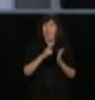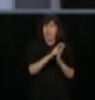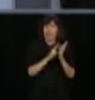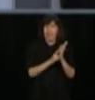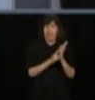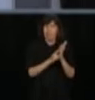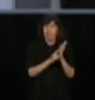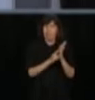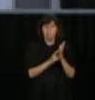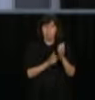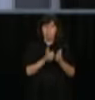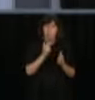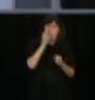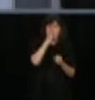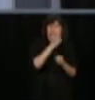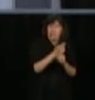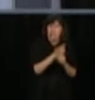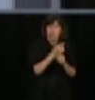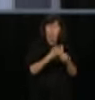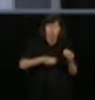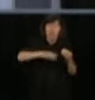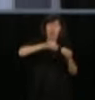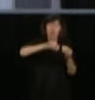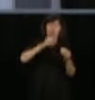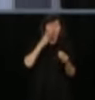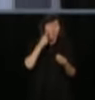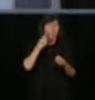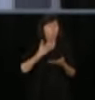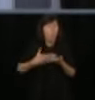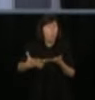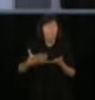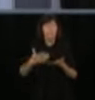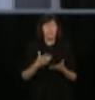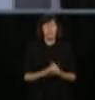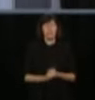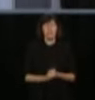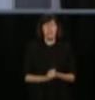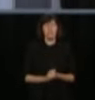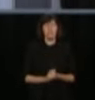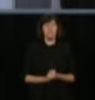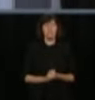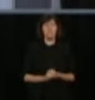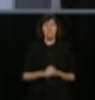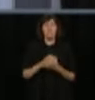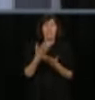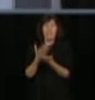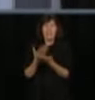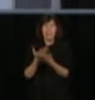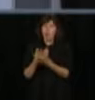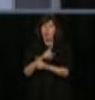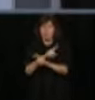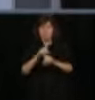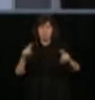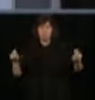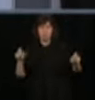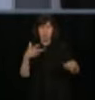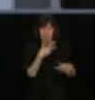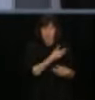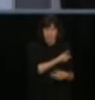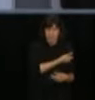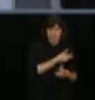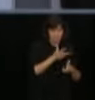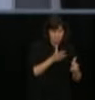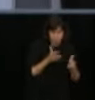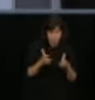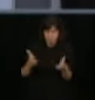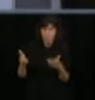dans les faits, je ne sais pas si vous comprenez, la vaccination dans les écoles, elle a eu lieu pour les élèves. Les professeurs se sont